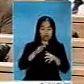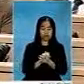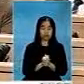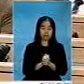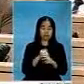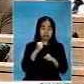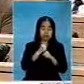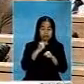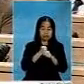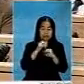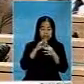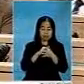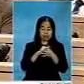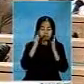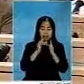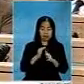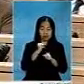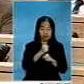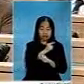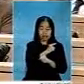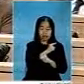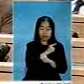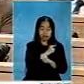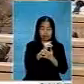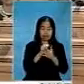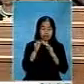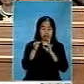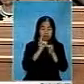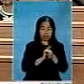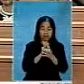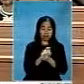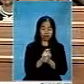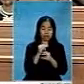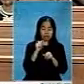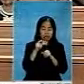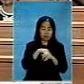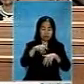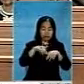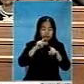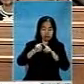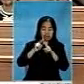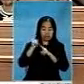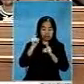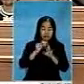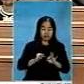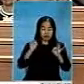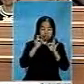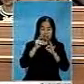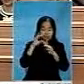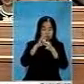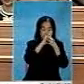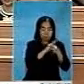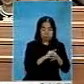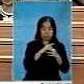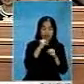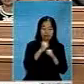เป็นของประชาชนผู้ใช้อำนาจแทนประชาชนก็จำเป็นที่จะต้องยึดโยง